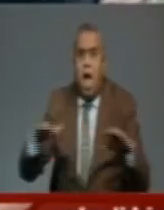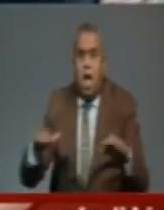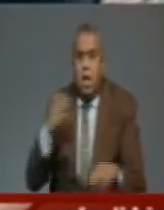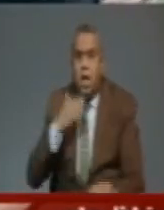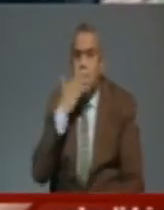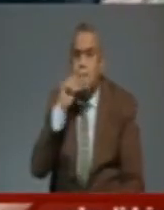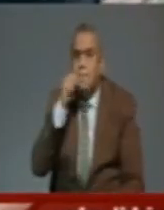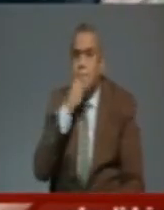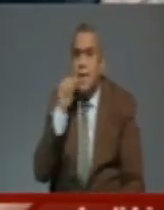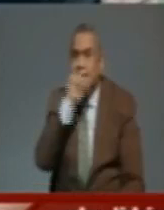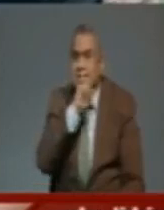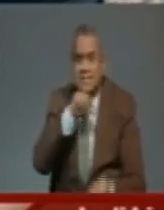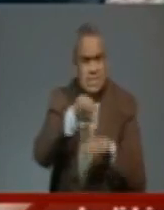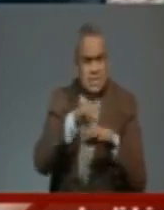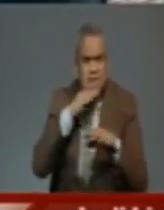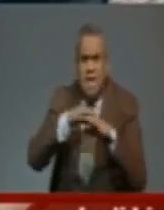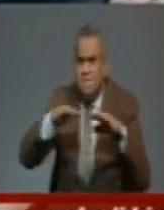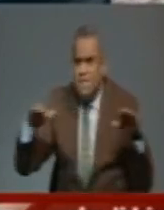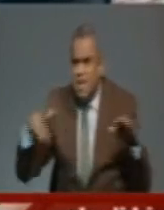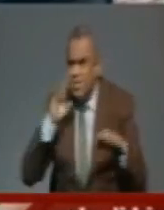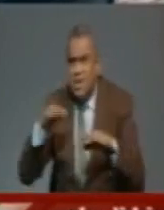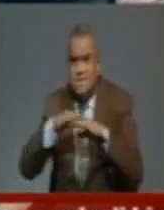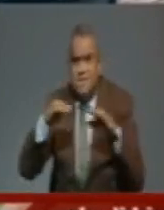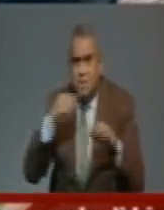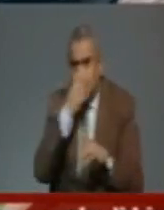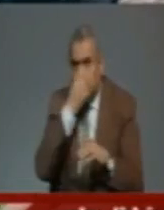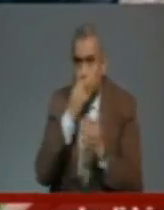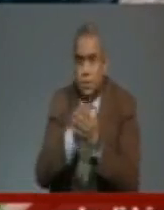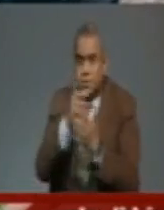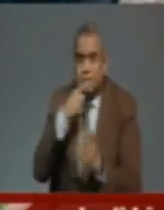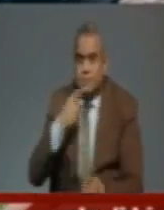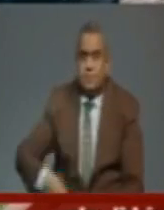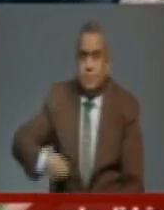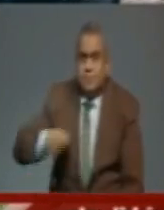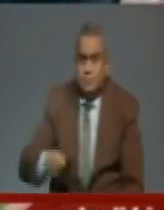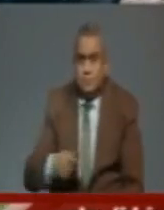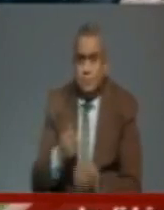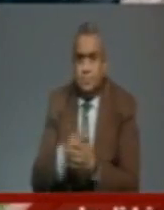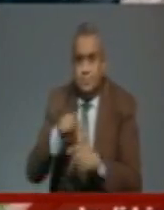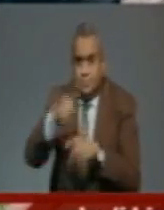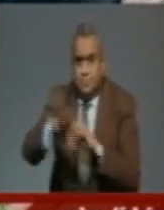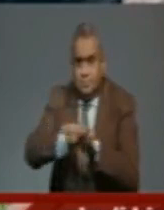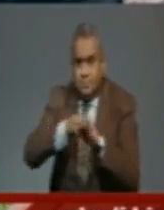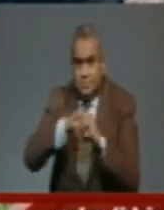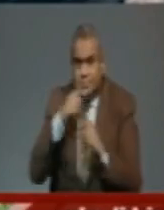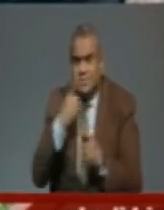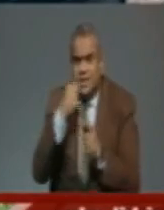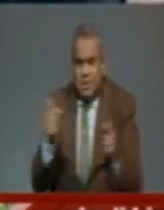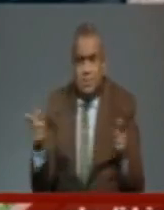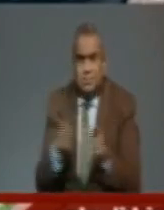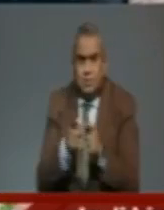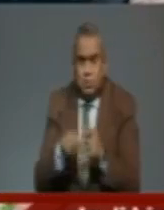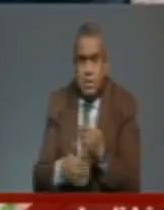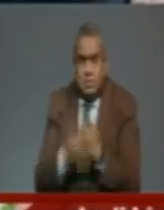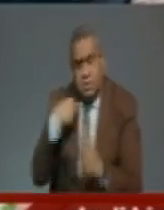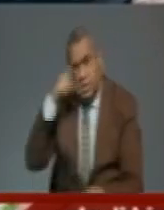فاضيه. ما تعذبتش ولا صرفت اكتر من ان انا اعمل المنشأ نفسه. واصعب حاجه انك انت